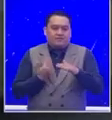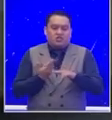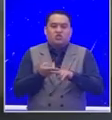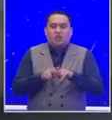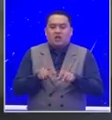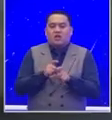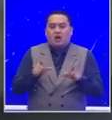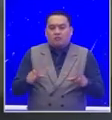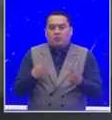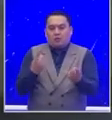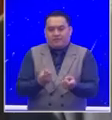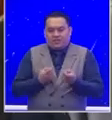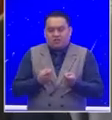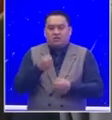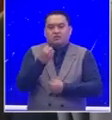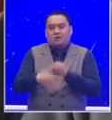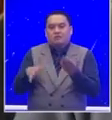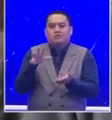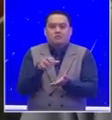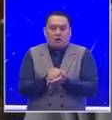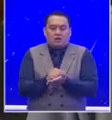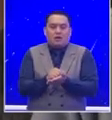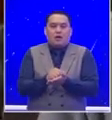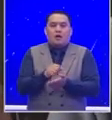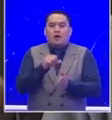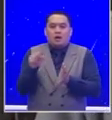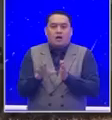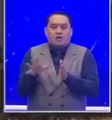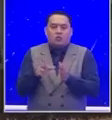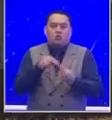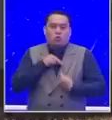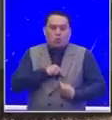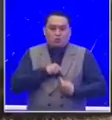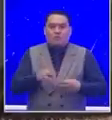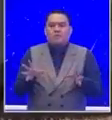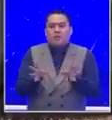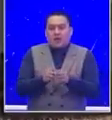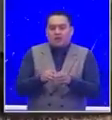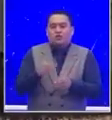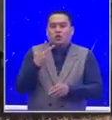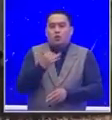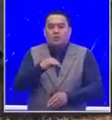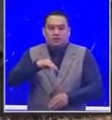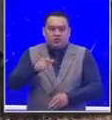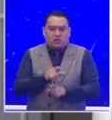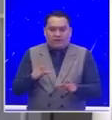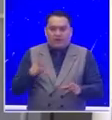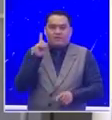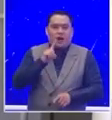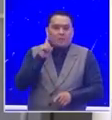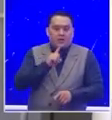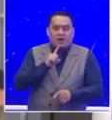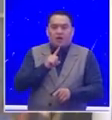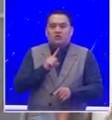безработных граждан будет осуществляться через центры занятости посредством электронных бирж труда. Вместе с тем, порядка 3 миллионов граждан, временно